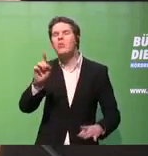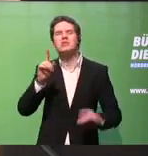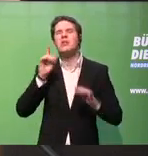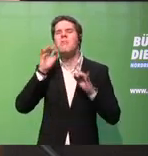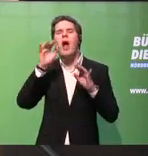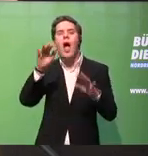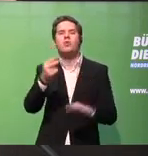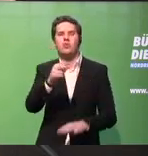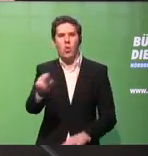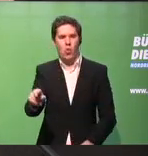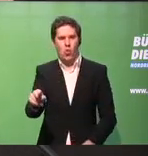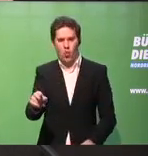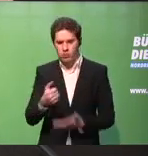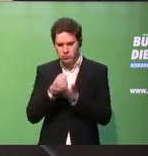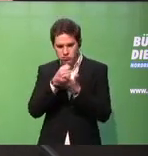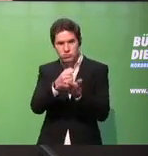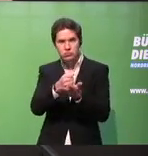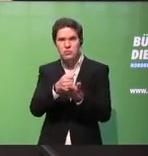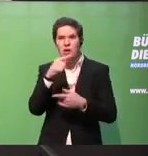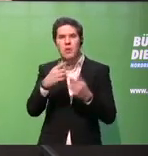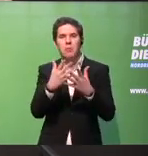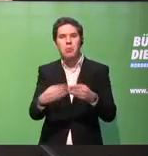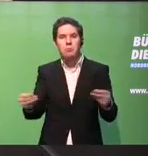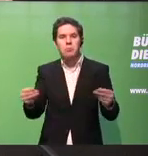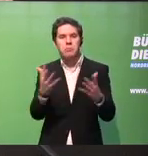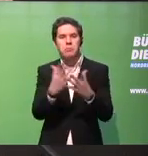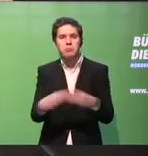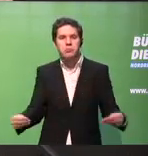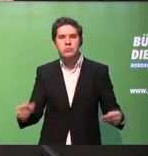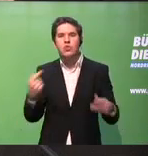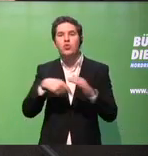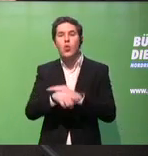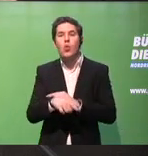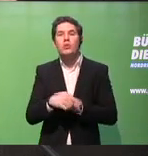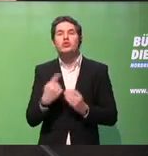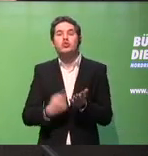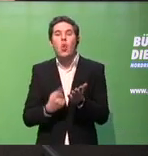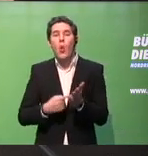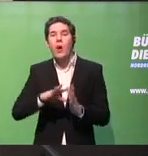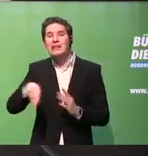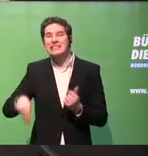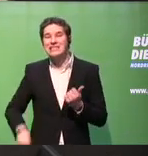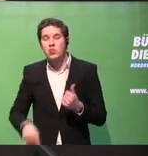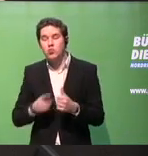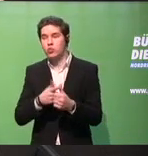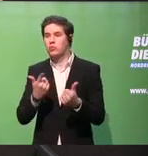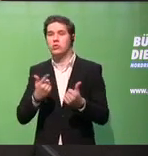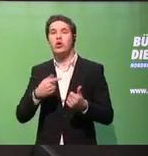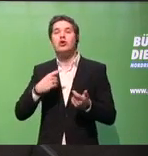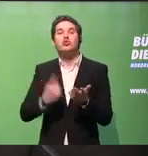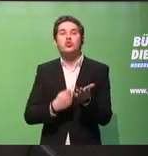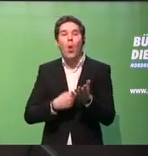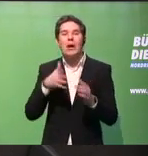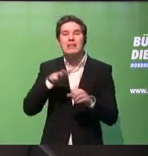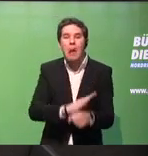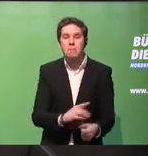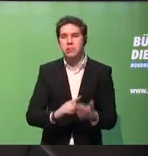1.000 Milliarden Euro gehen europaweit jedes Jahr verloren, weil Steuerhinterziehung, Steuerdumping und